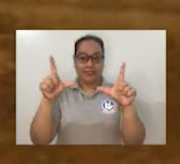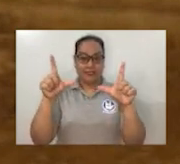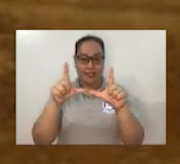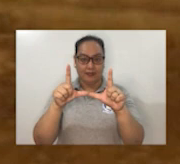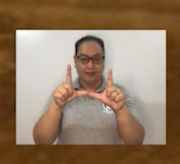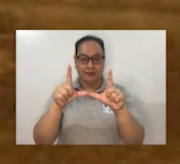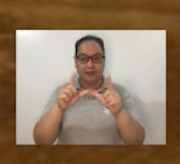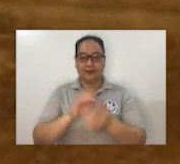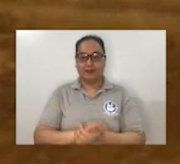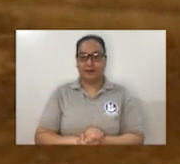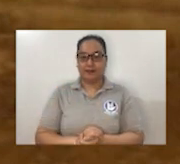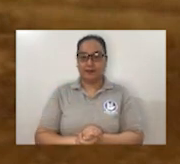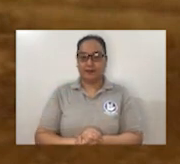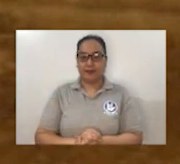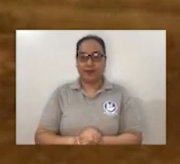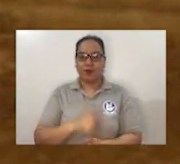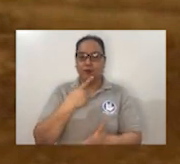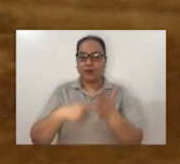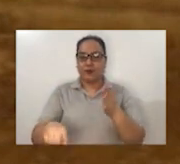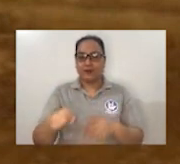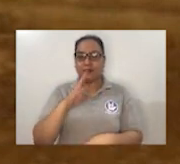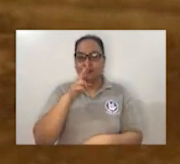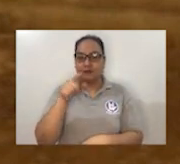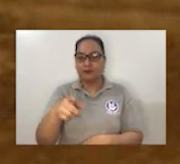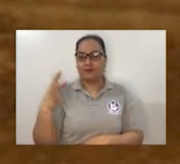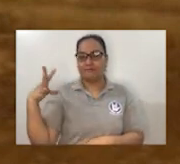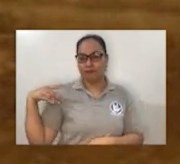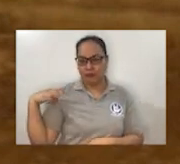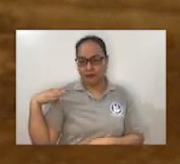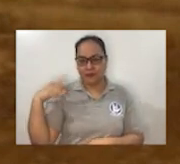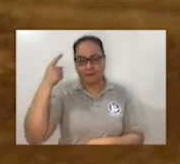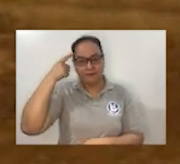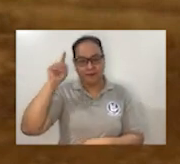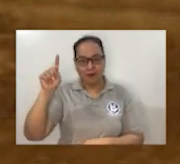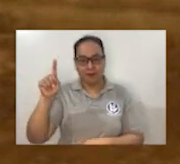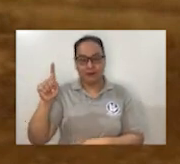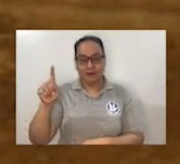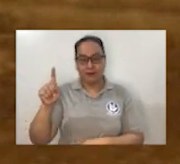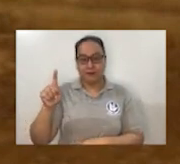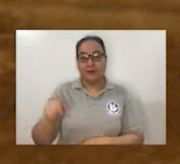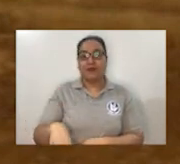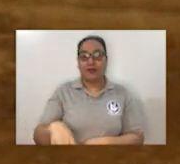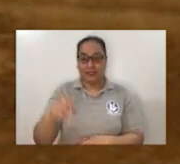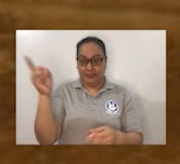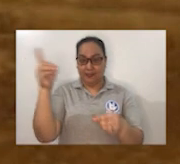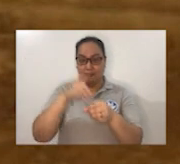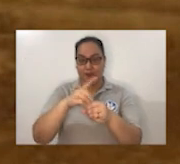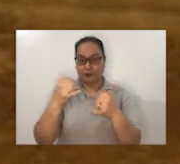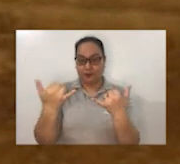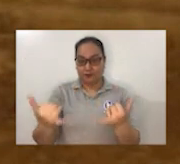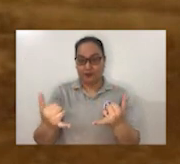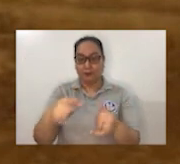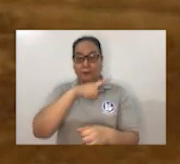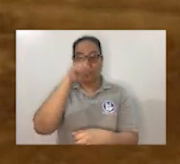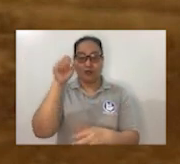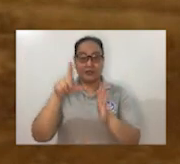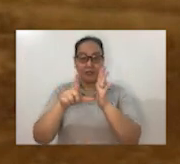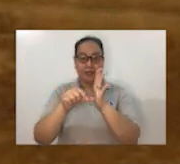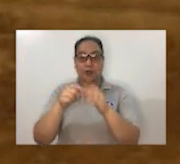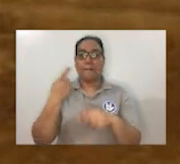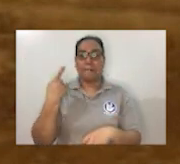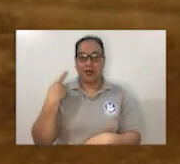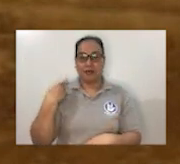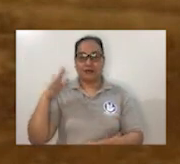nito. What are you waiting for? I-download nyo na ang Adobe Photoshop kasi mamaya may